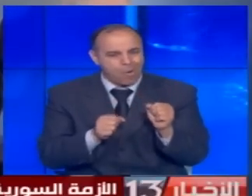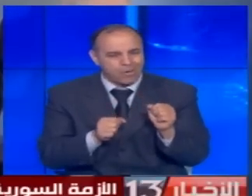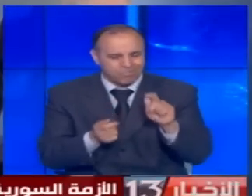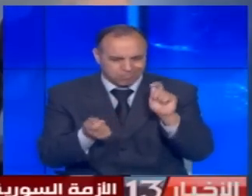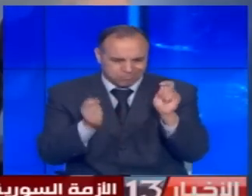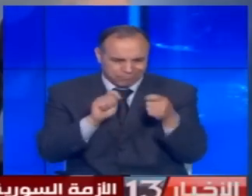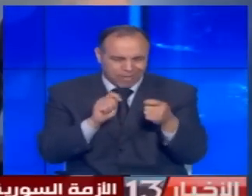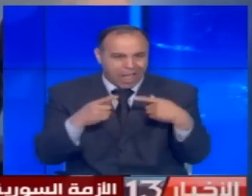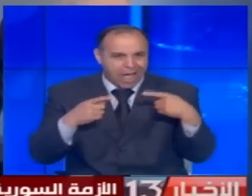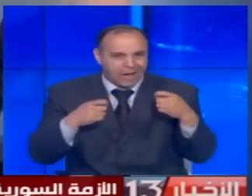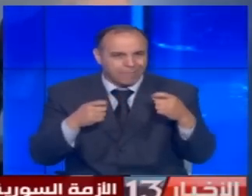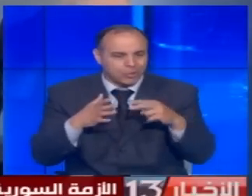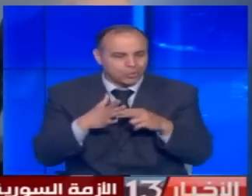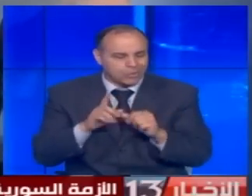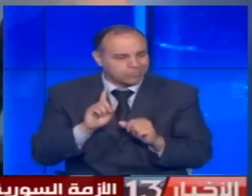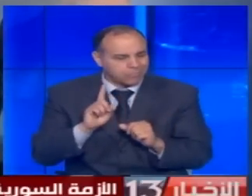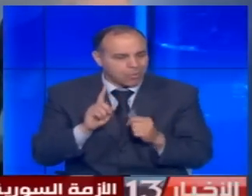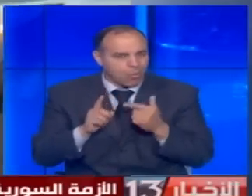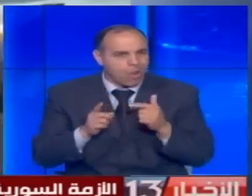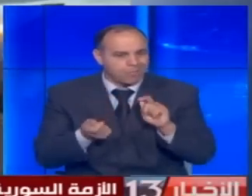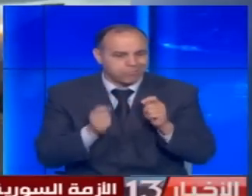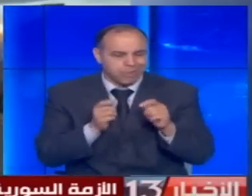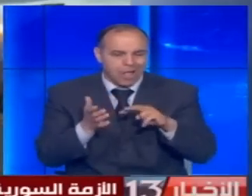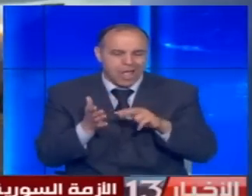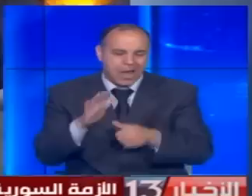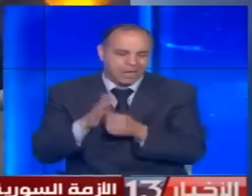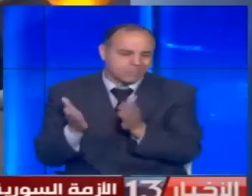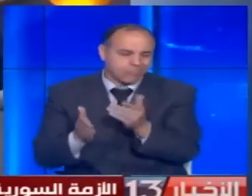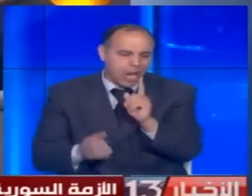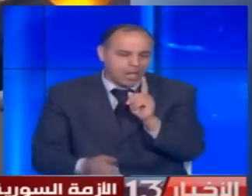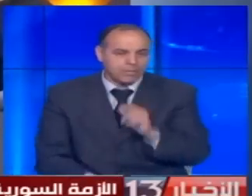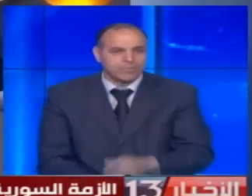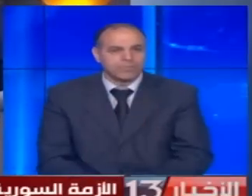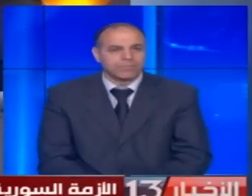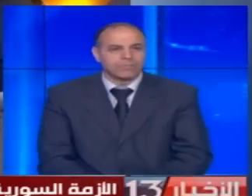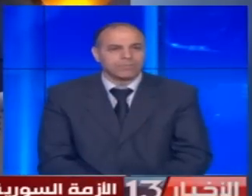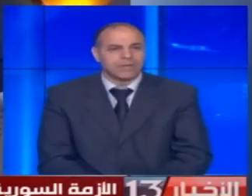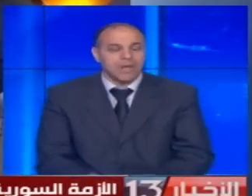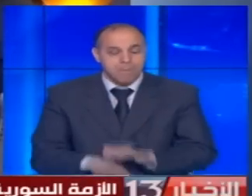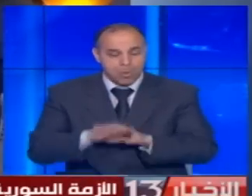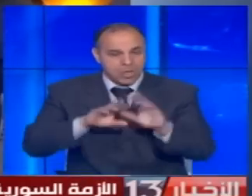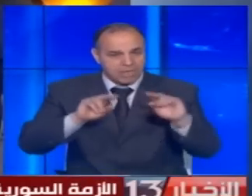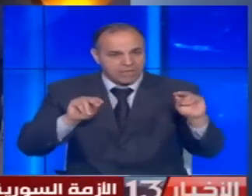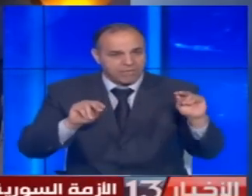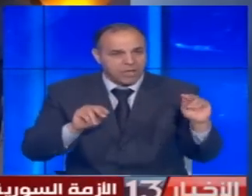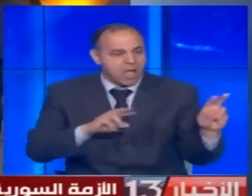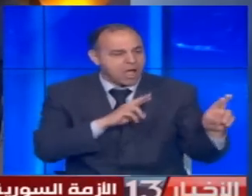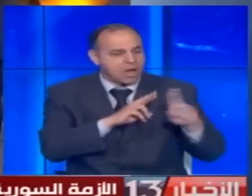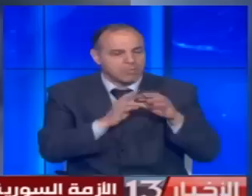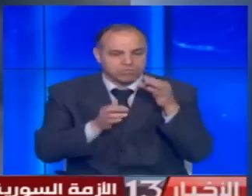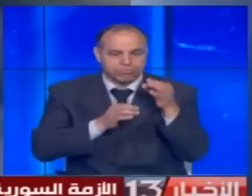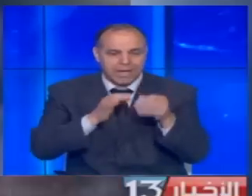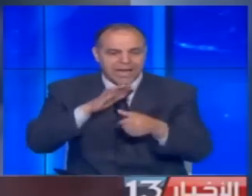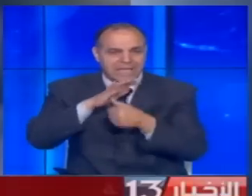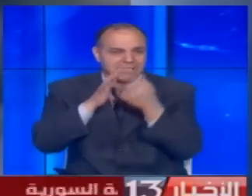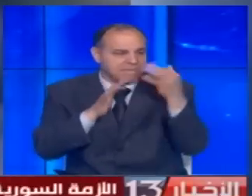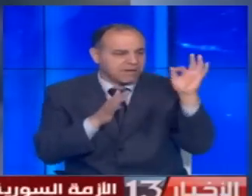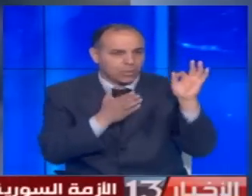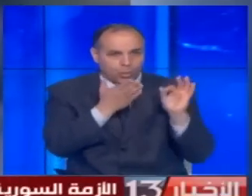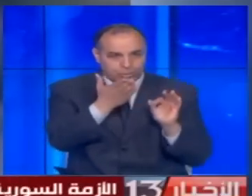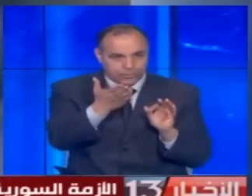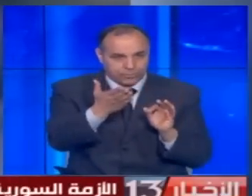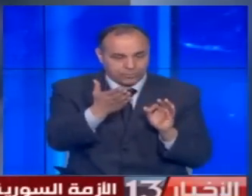دفه الحرب في سوريا او لتغيير النظام وفي السياق ذاته وردا على تصريحات الرئيس الفرنسي